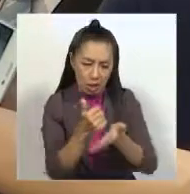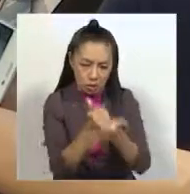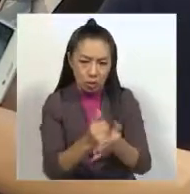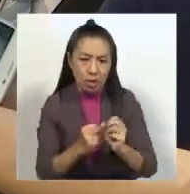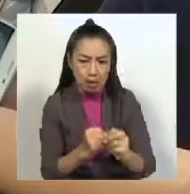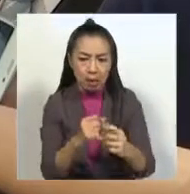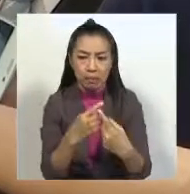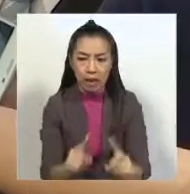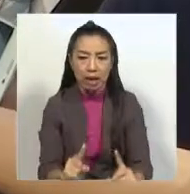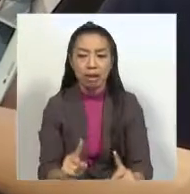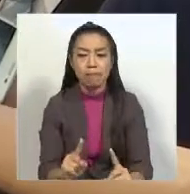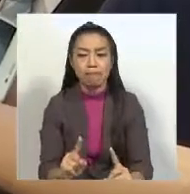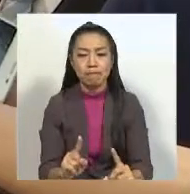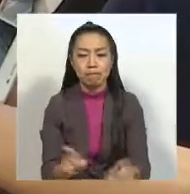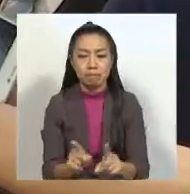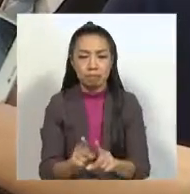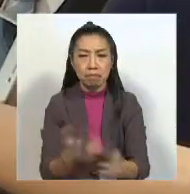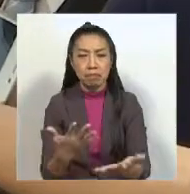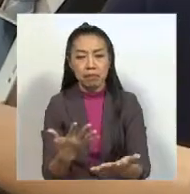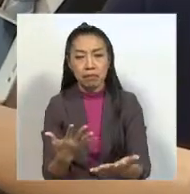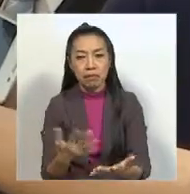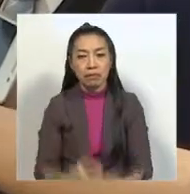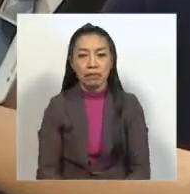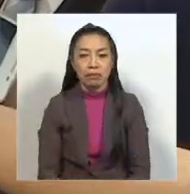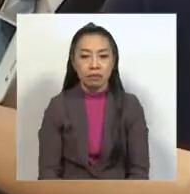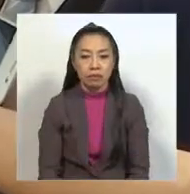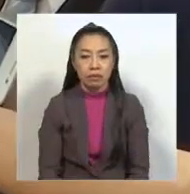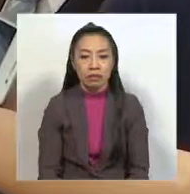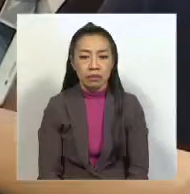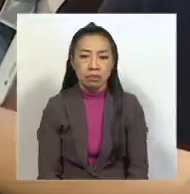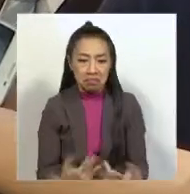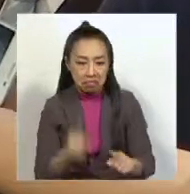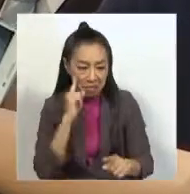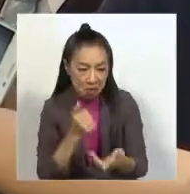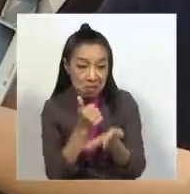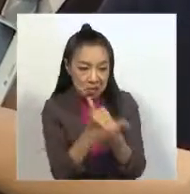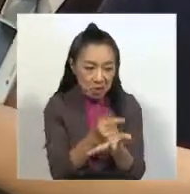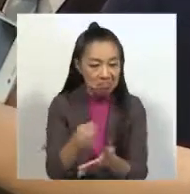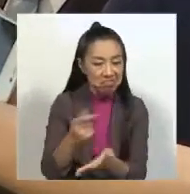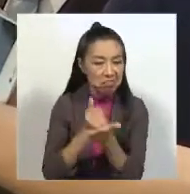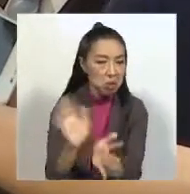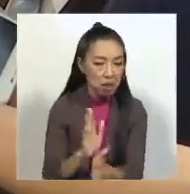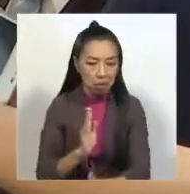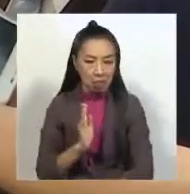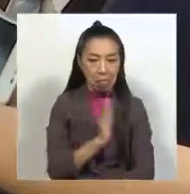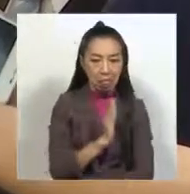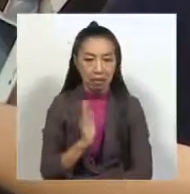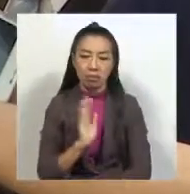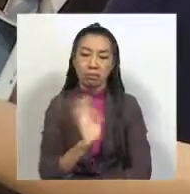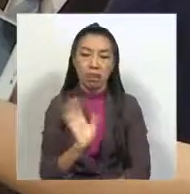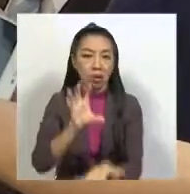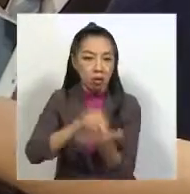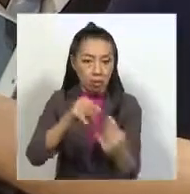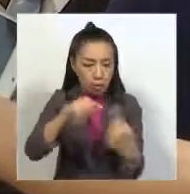ไม่มีเรื่องของการที่ว่าเลือกปฏิบัติหรือว่าลำเอียงหรือว่าข้อมูลไม่ตรง